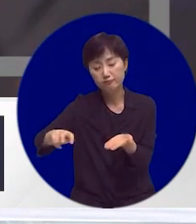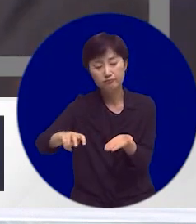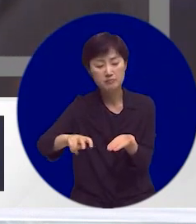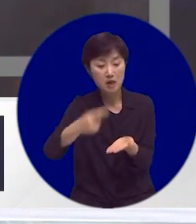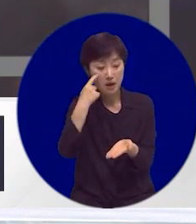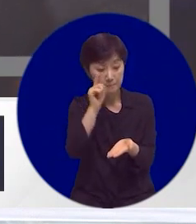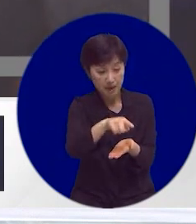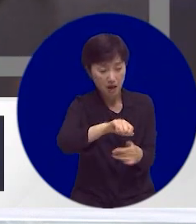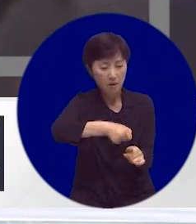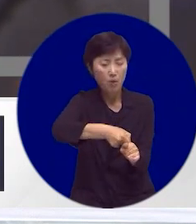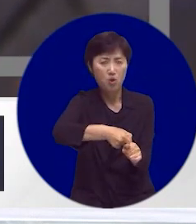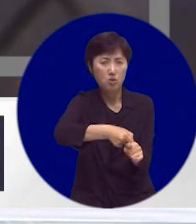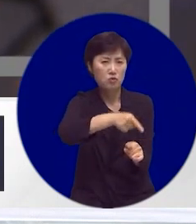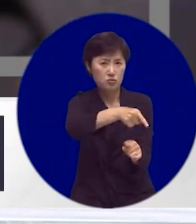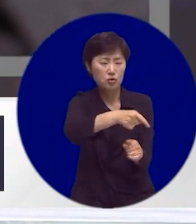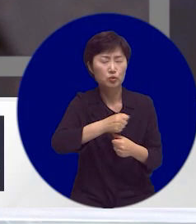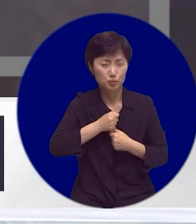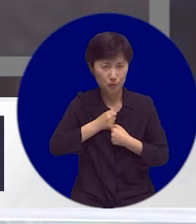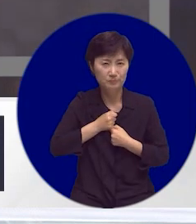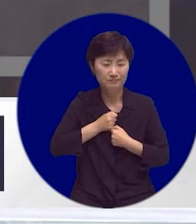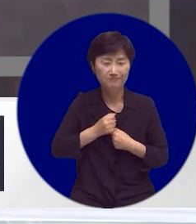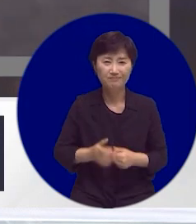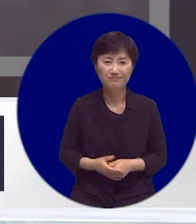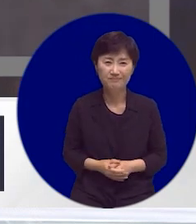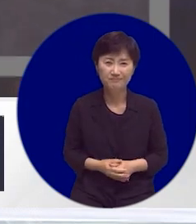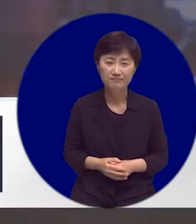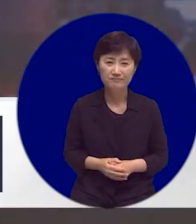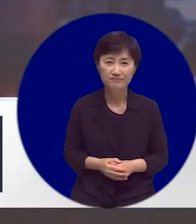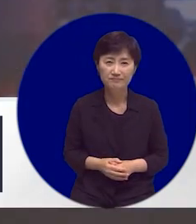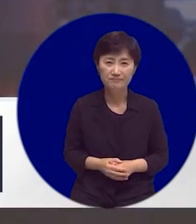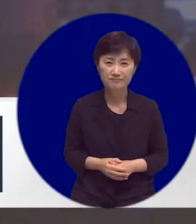등에는 법에 위반될 수 있으니 주의해야 합니다.